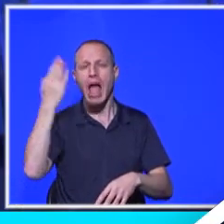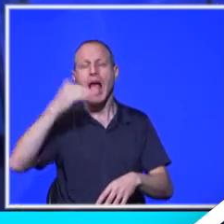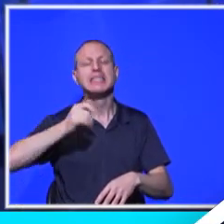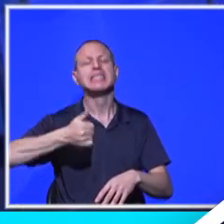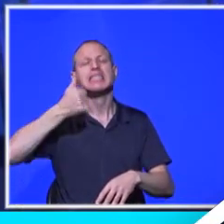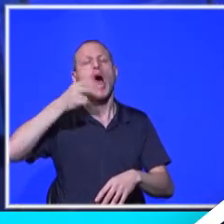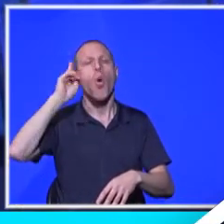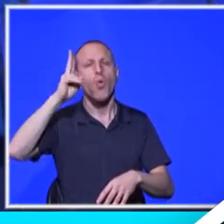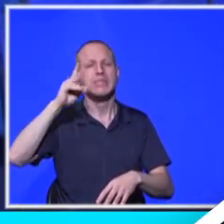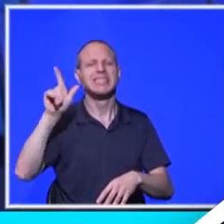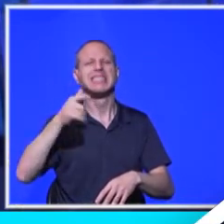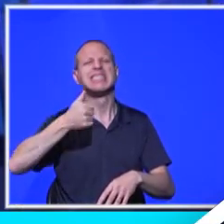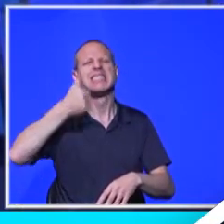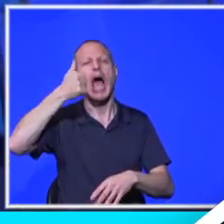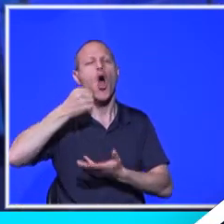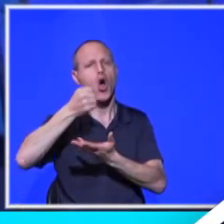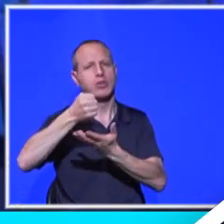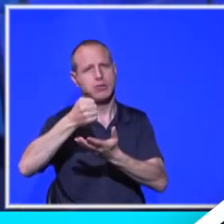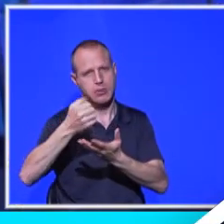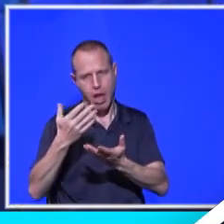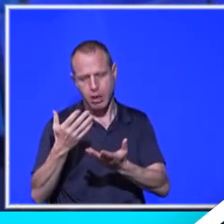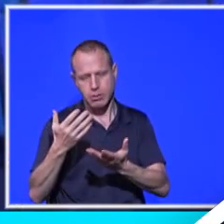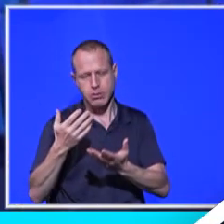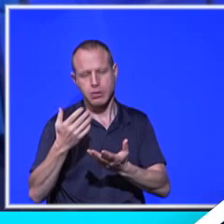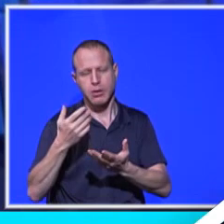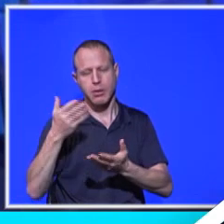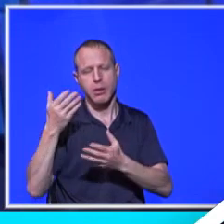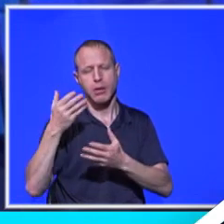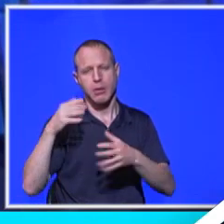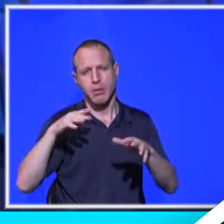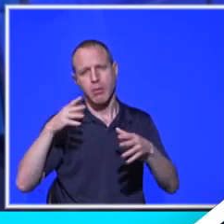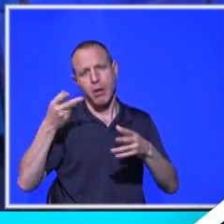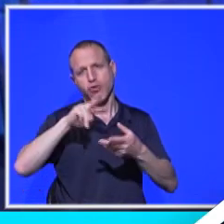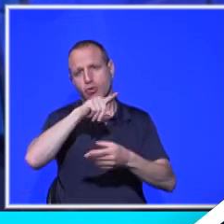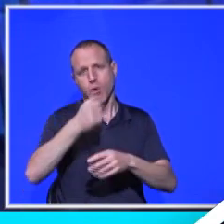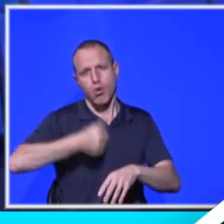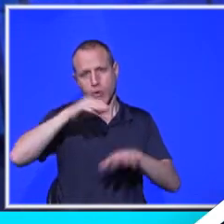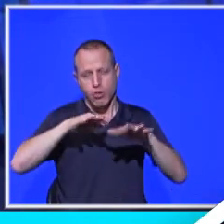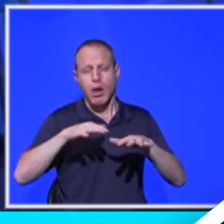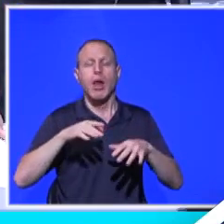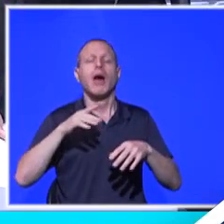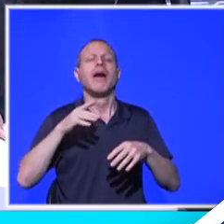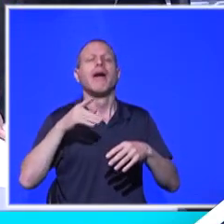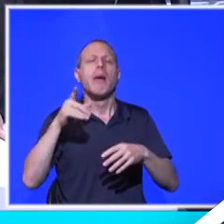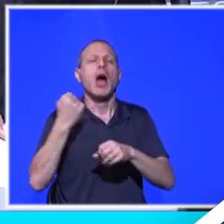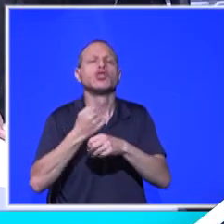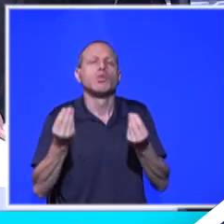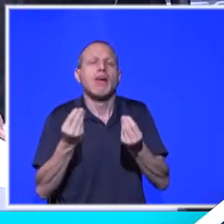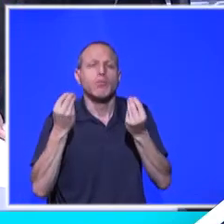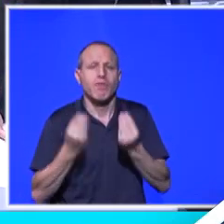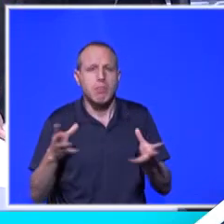דברים טובים של המדינה ביחד. יש גם את האלמנטים האישיים, נו, מה לעשות? זה החיים, אנחנו בני אדם. מה, במה